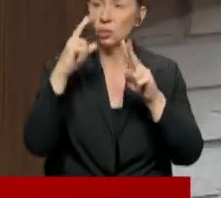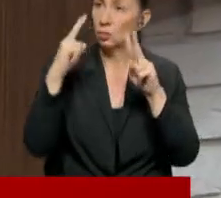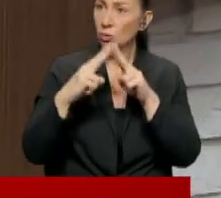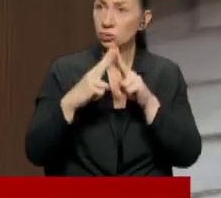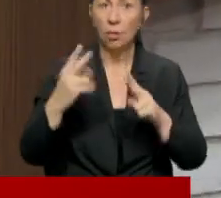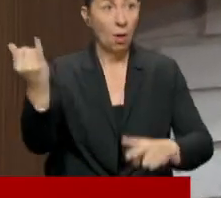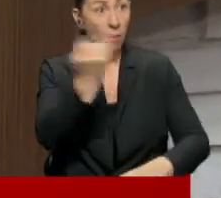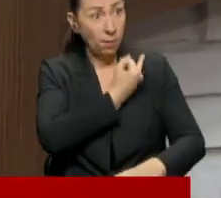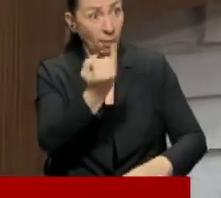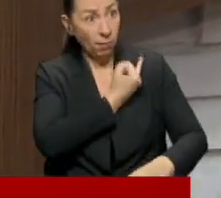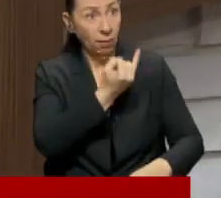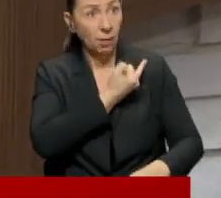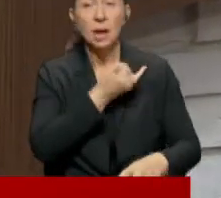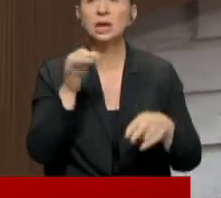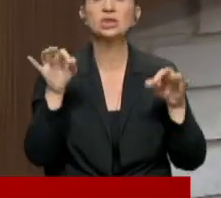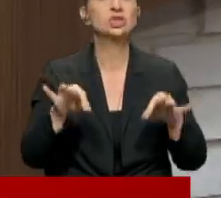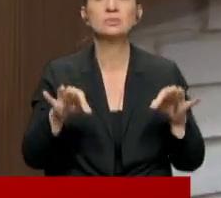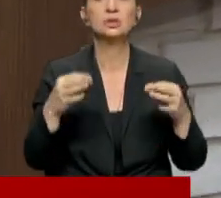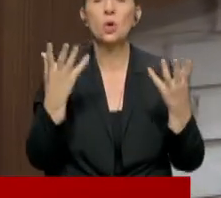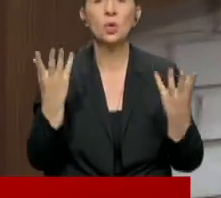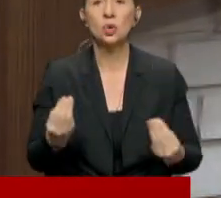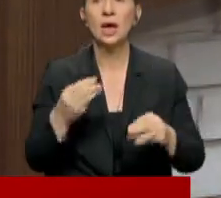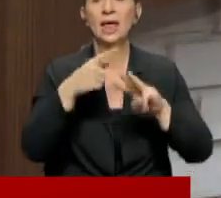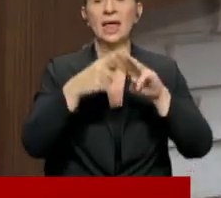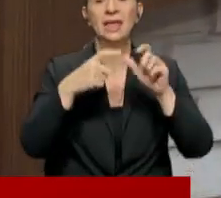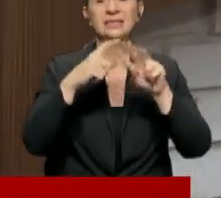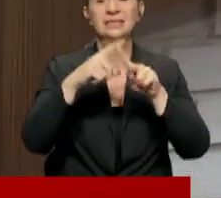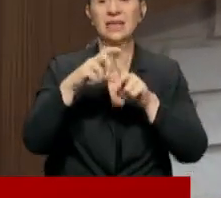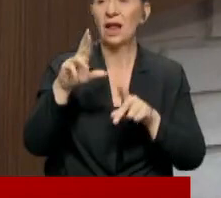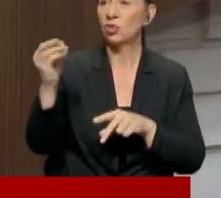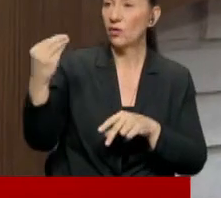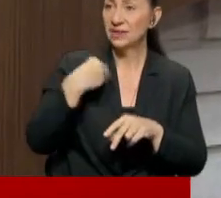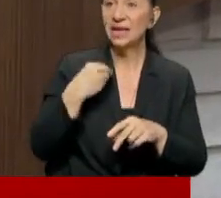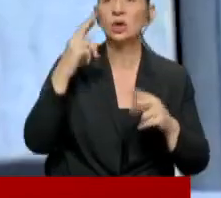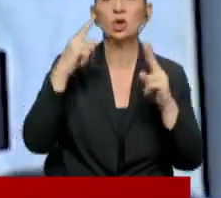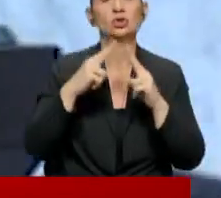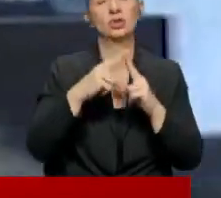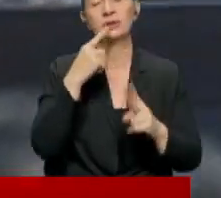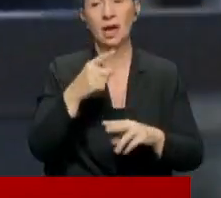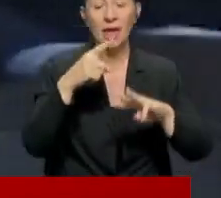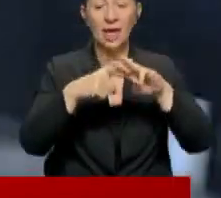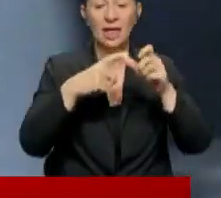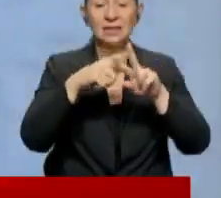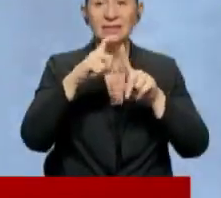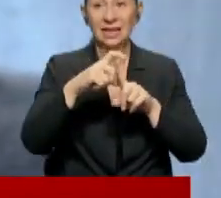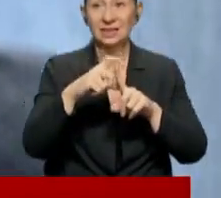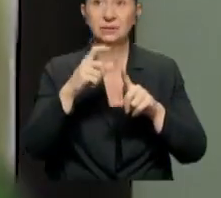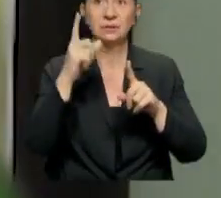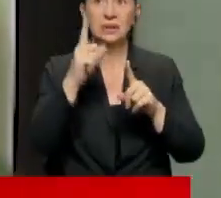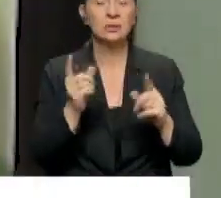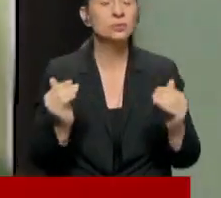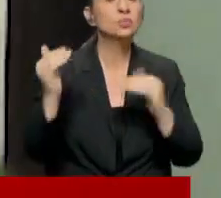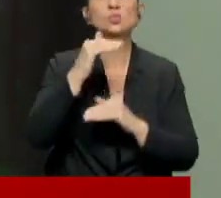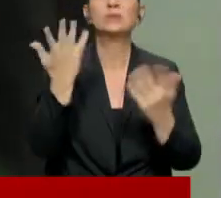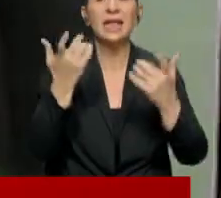linç'e uğradım gelinen nokta da şimdi Esad randevu verirse esat'la görüşülecek Esat yönetimi ile İlk üst düzey